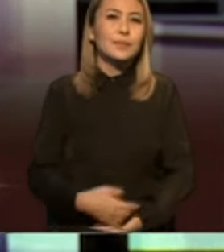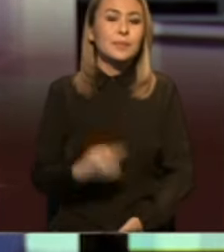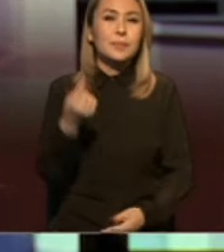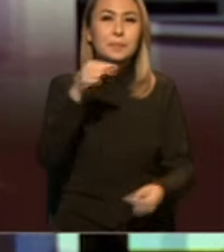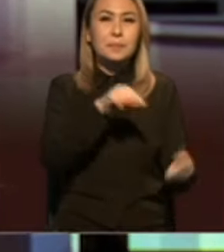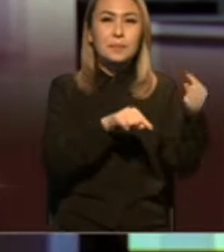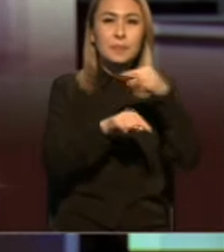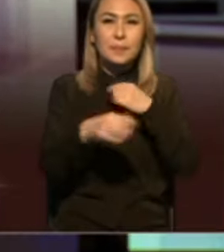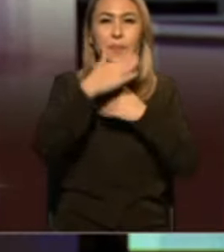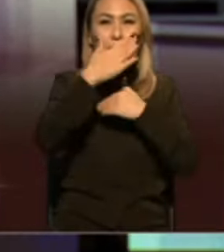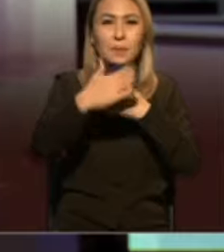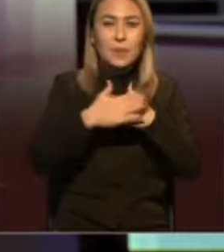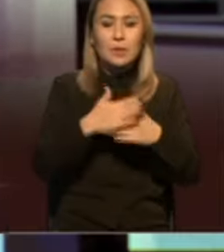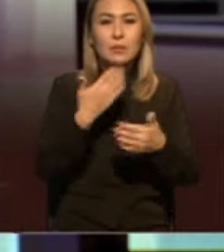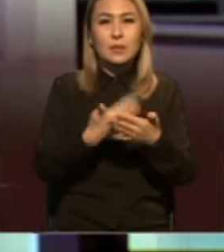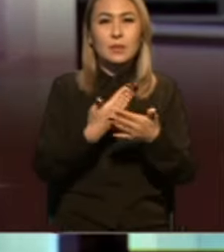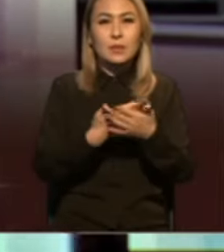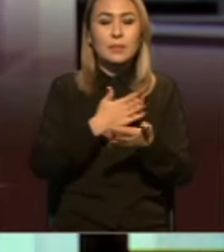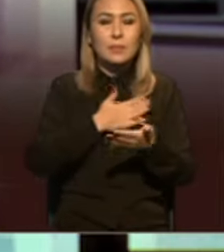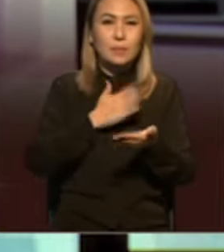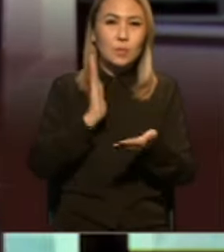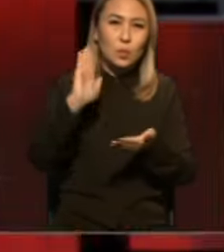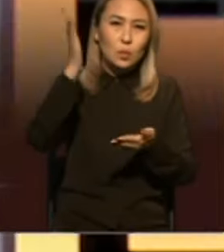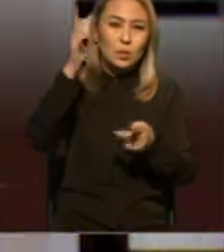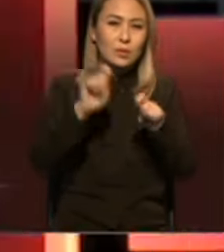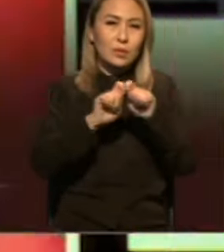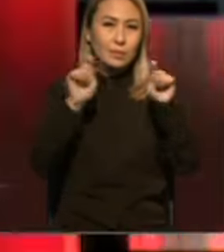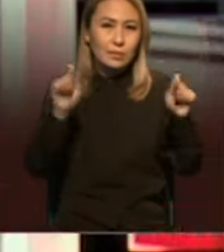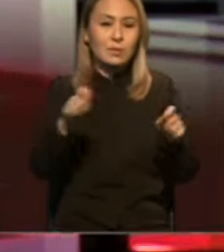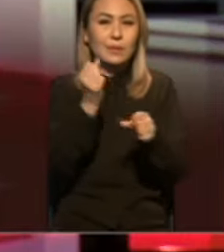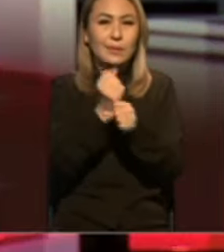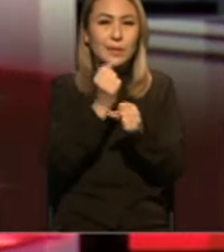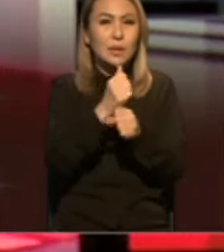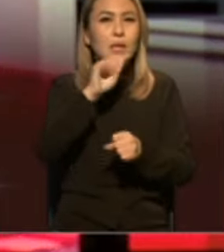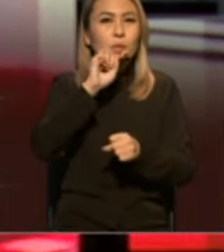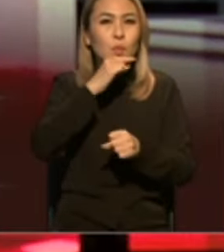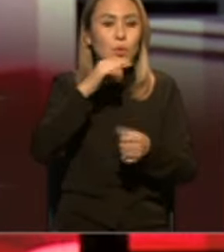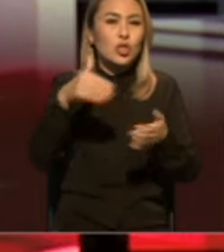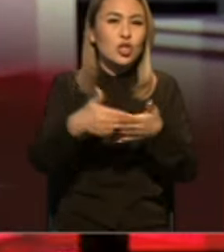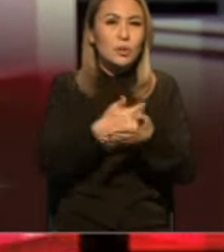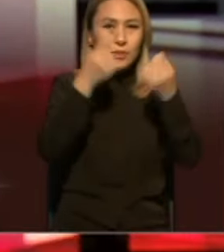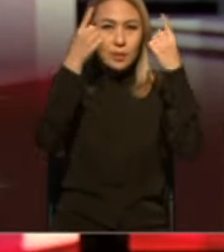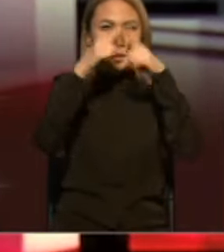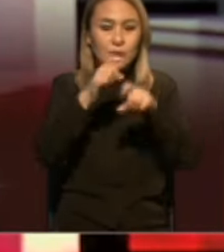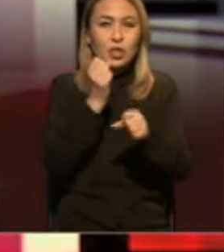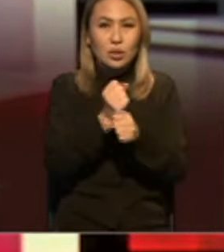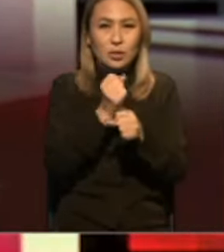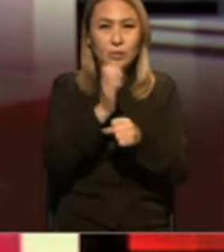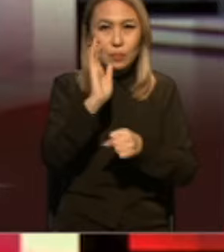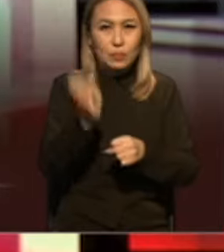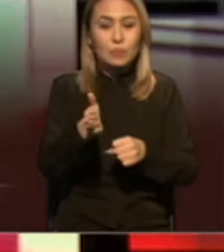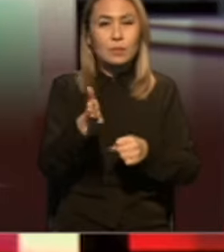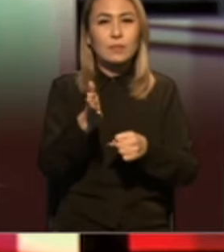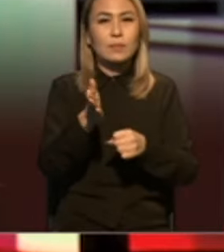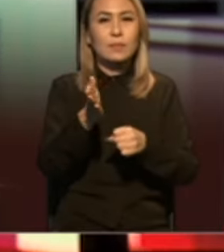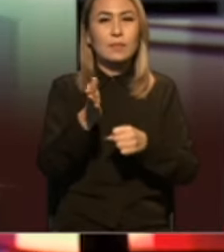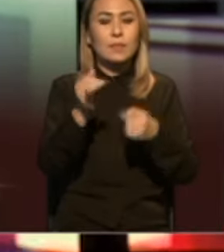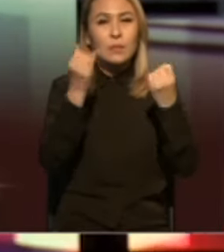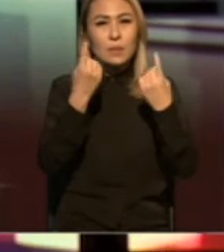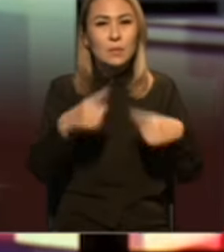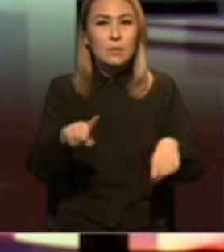бір-біріне жақын менталитет жағынан біздің болашағымызды құратын, болашақ экономикамызды, жаңа технологияларды жасайтын,